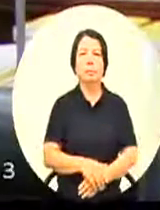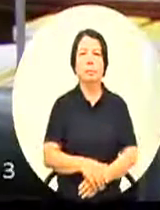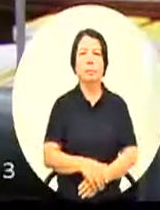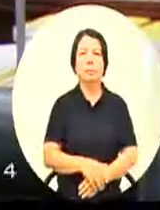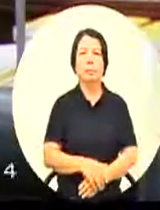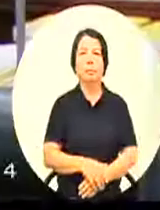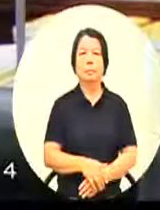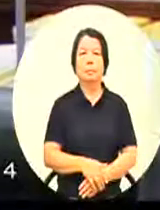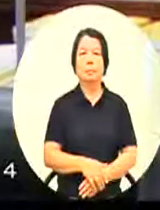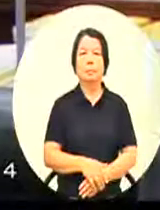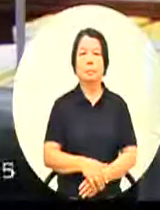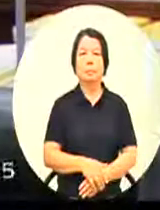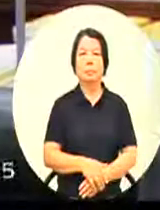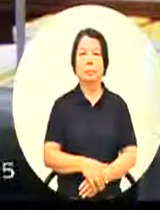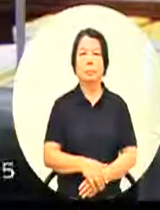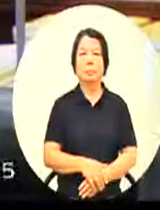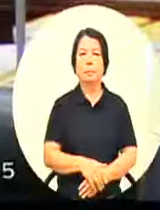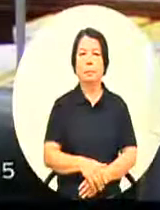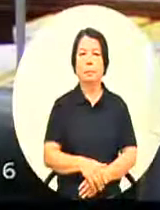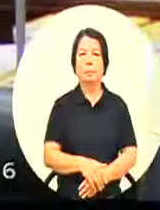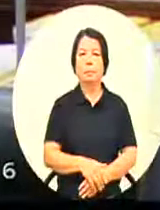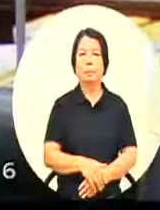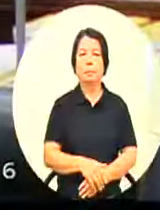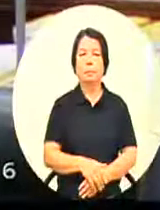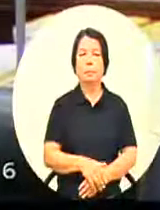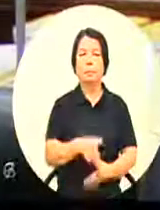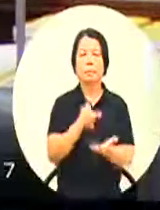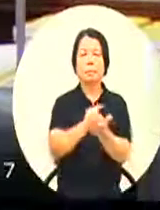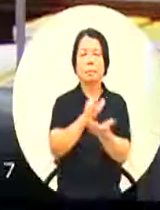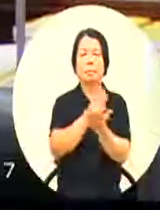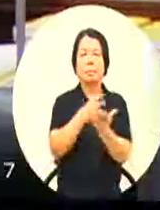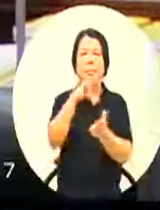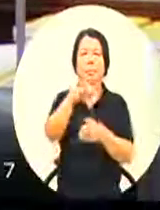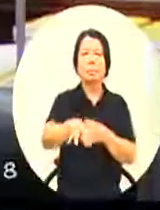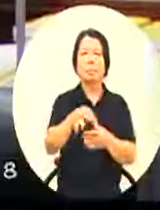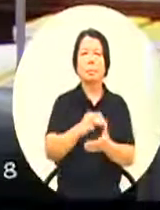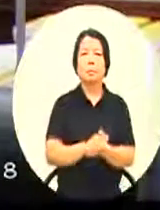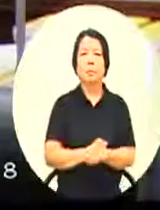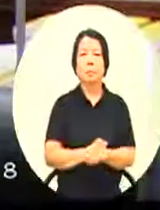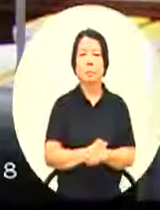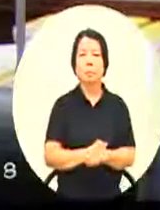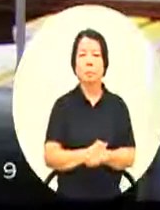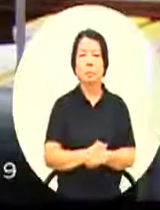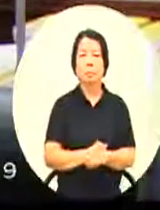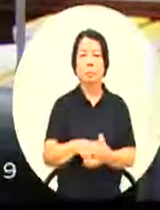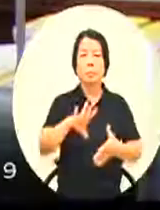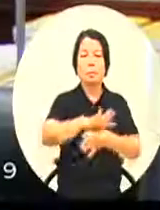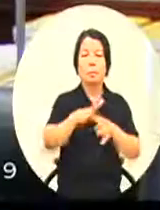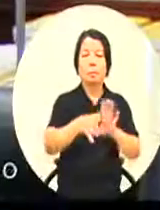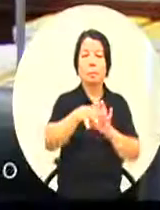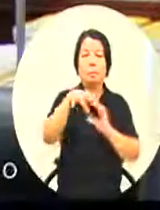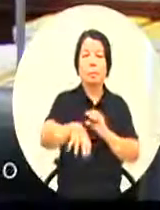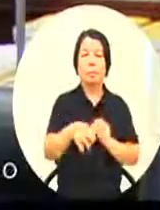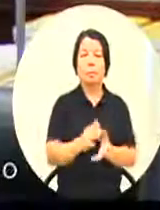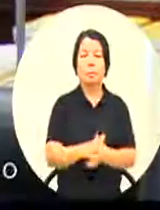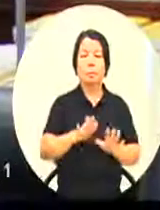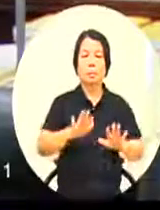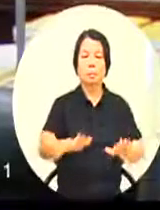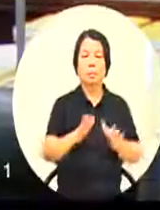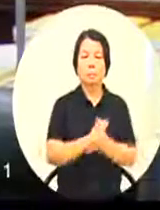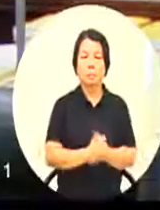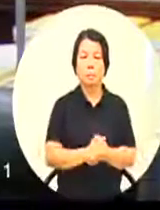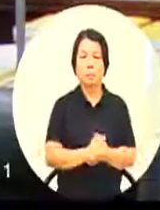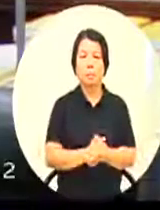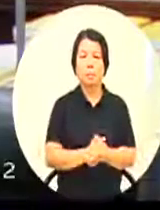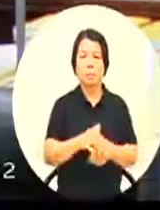来，我那个图书馆，我们的那个文化局哈，那我们现在我们的